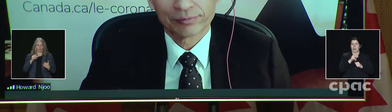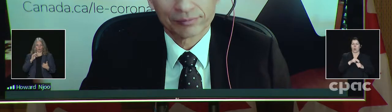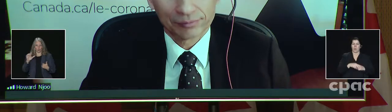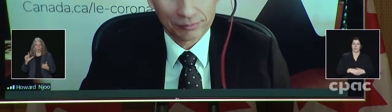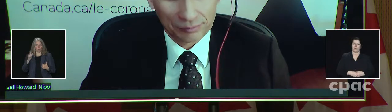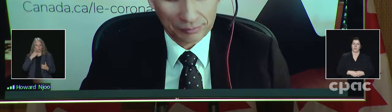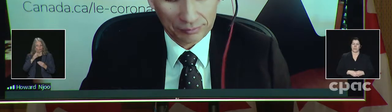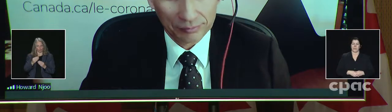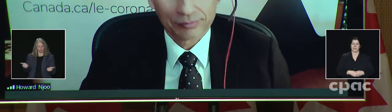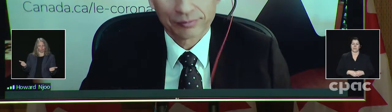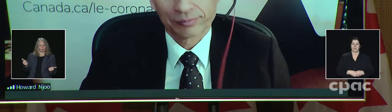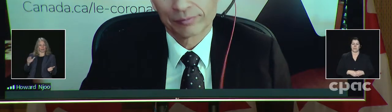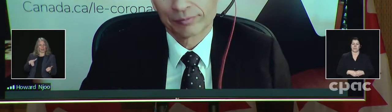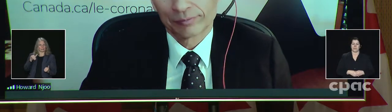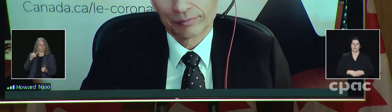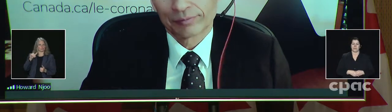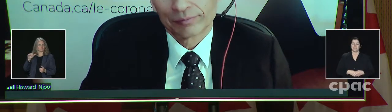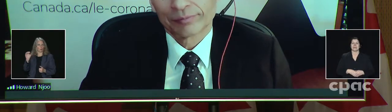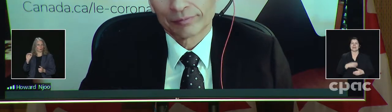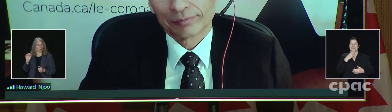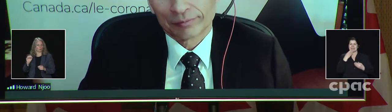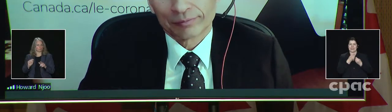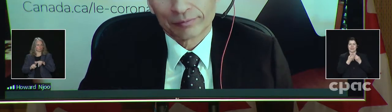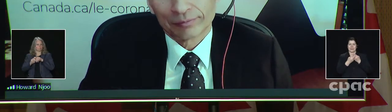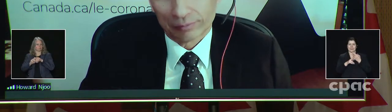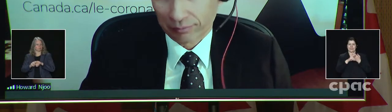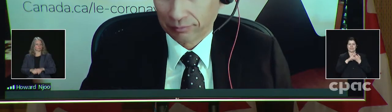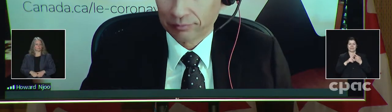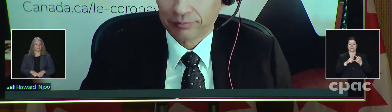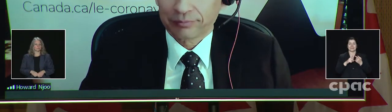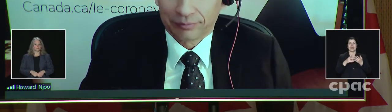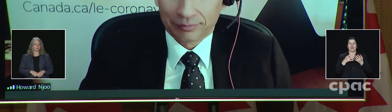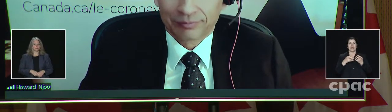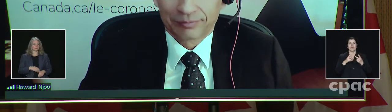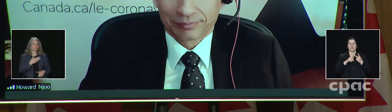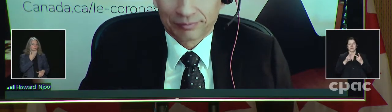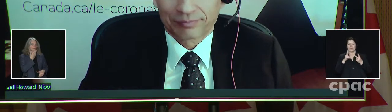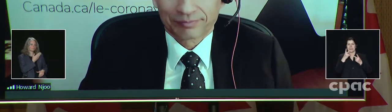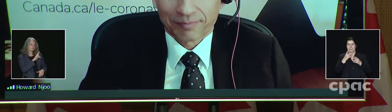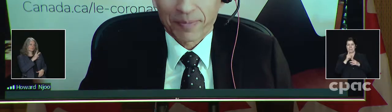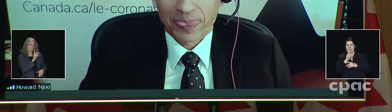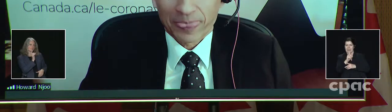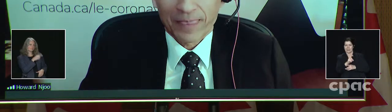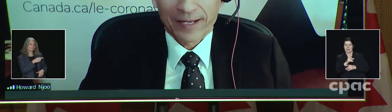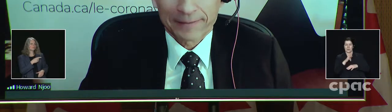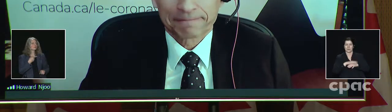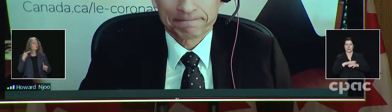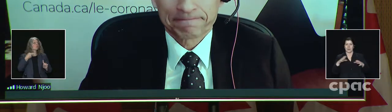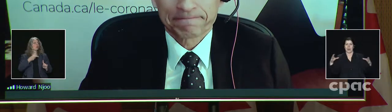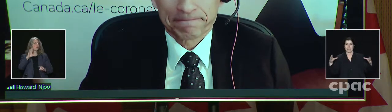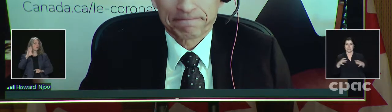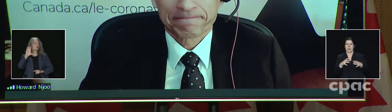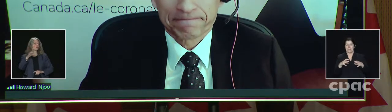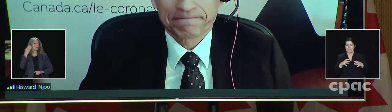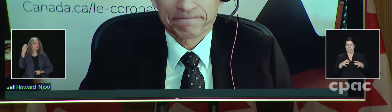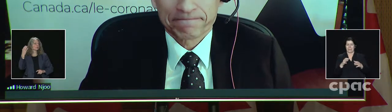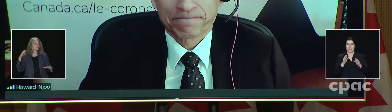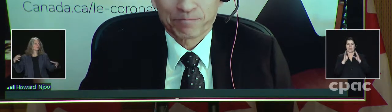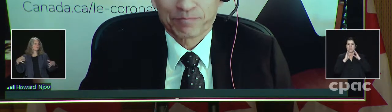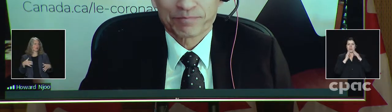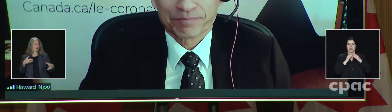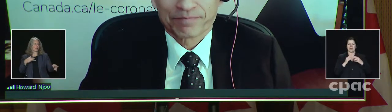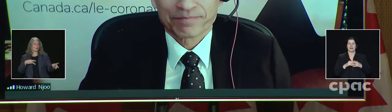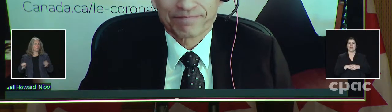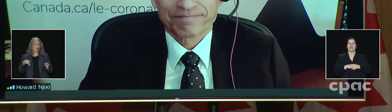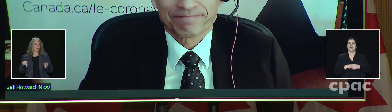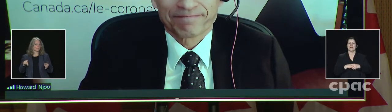Et merci beaucoup. Et je voulais revenir sur les rassemblements de Noël. Donc, vous avez dit il y a quelques minutes à mon collègue Louis Blouin que c'est pas une bonne idée d'avoir